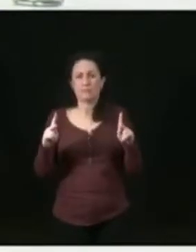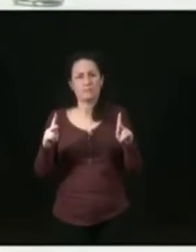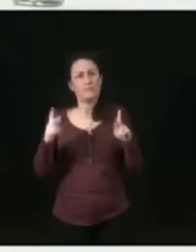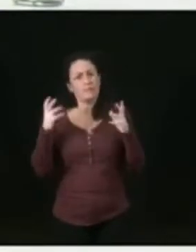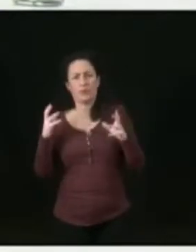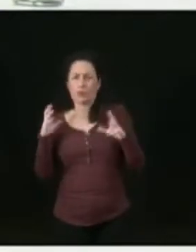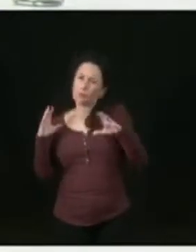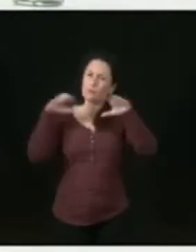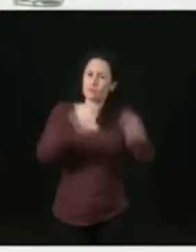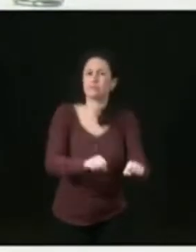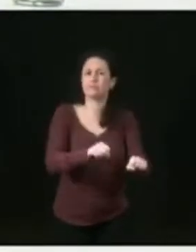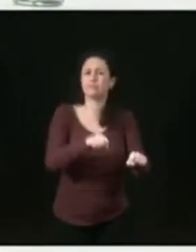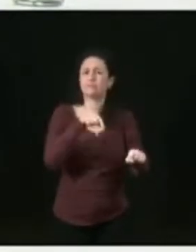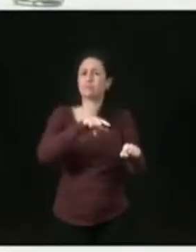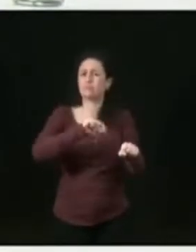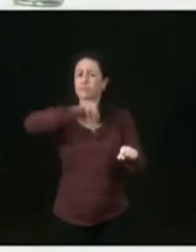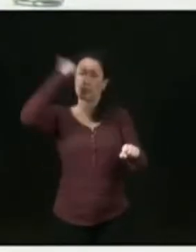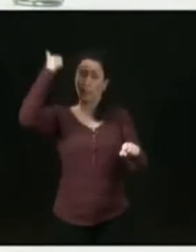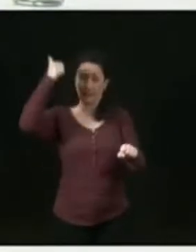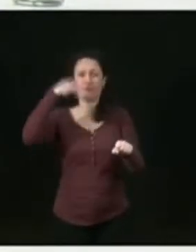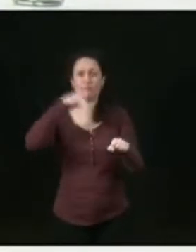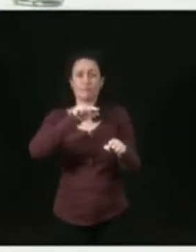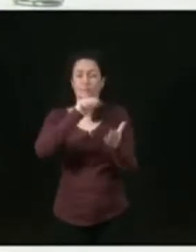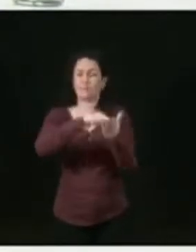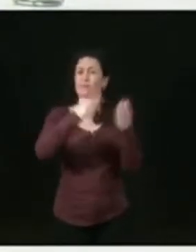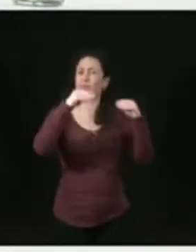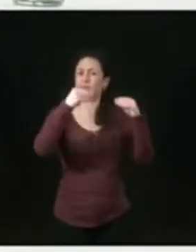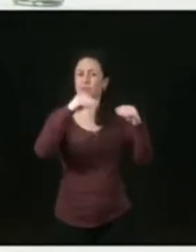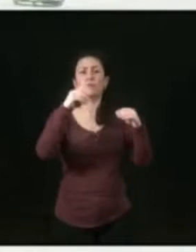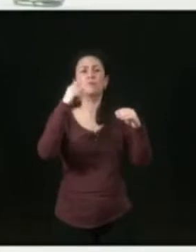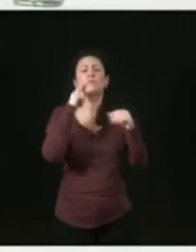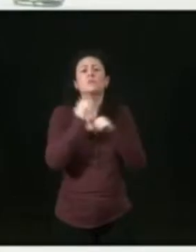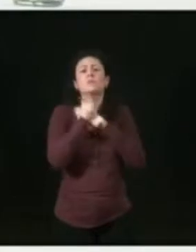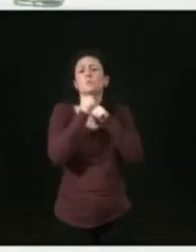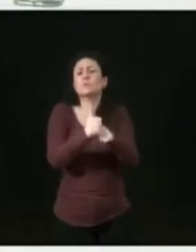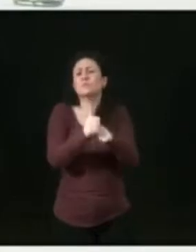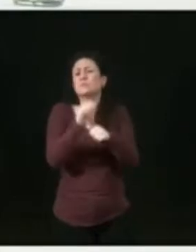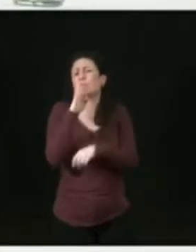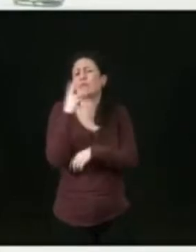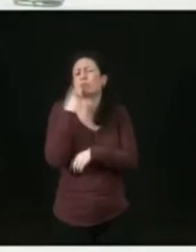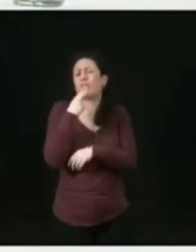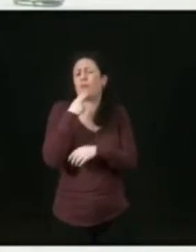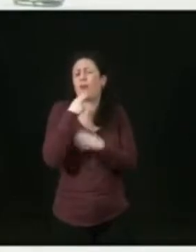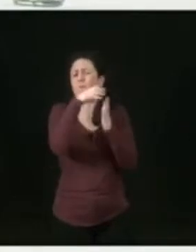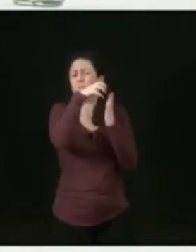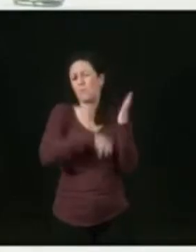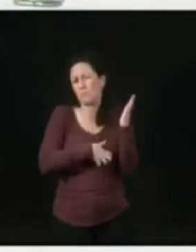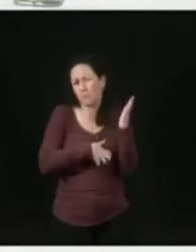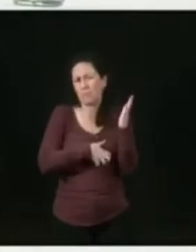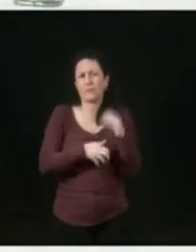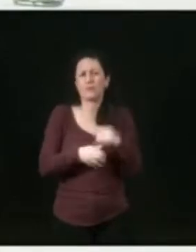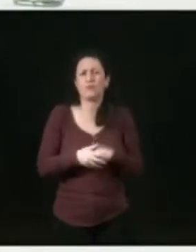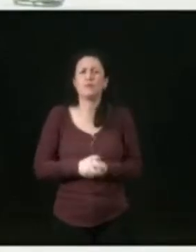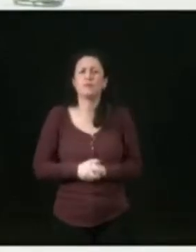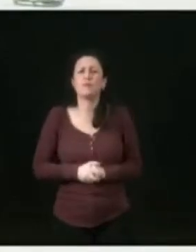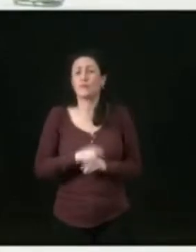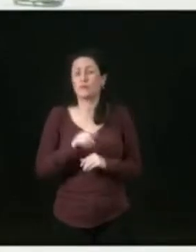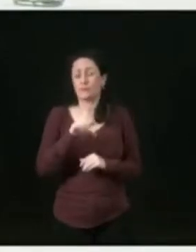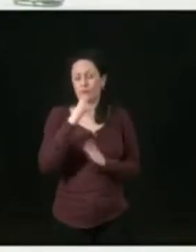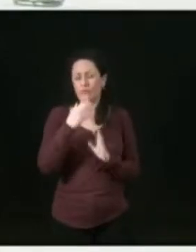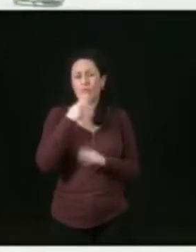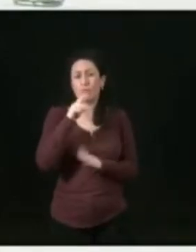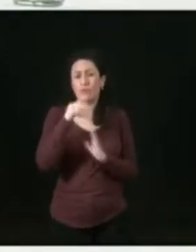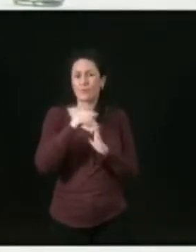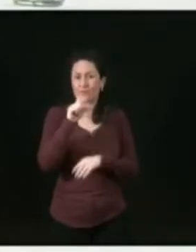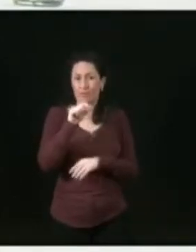commerce par décision numéro 2020-143, date du 4 novembre 2020, modifiée le même